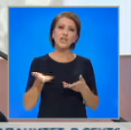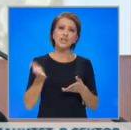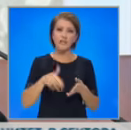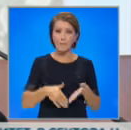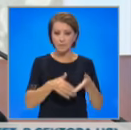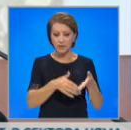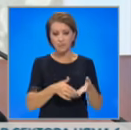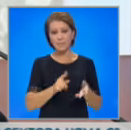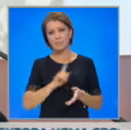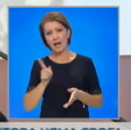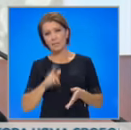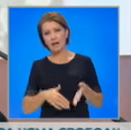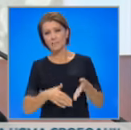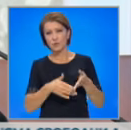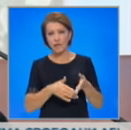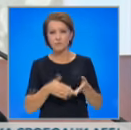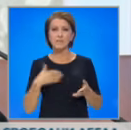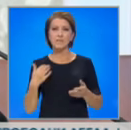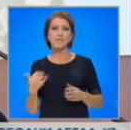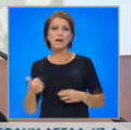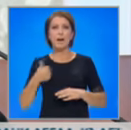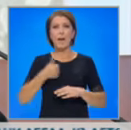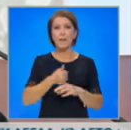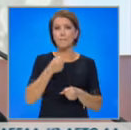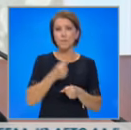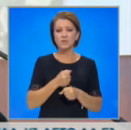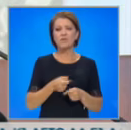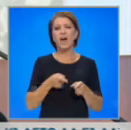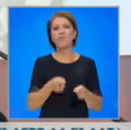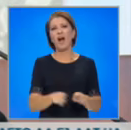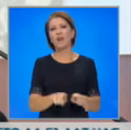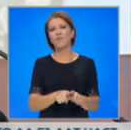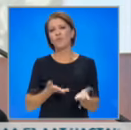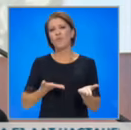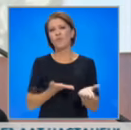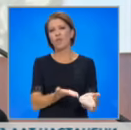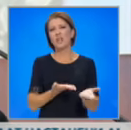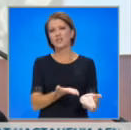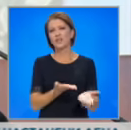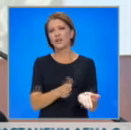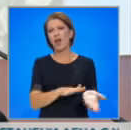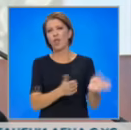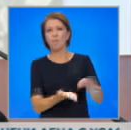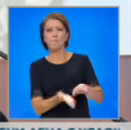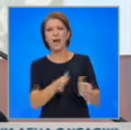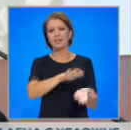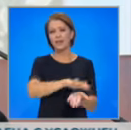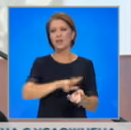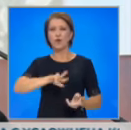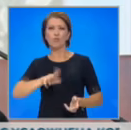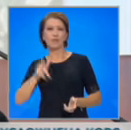политики, не ще имаме политики, искаме постове. Цялата тая фурнаджийска лопата, която представляват другите